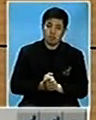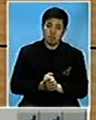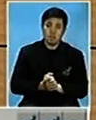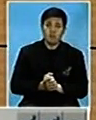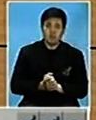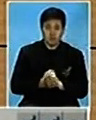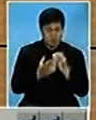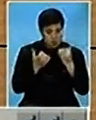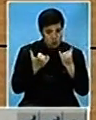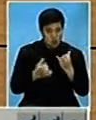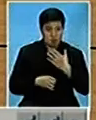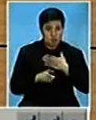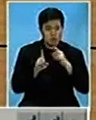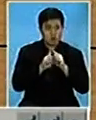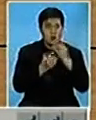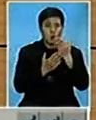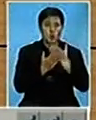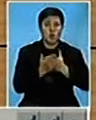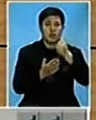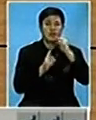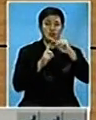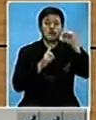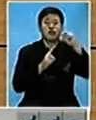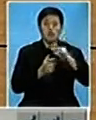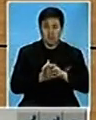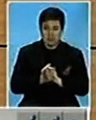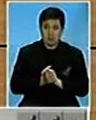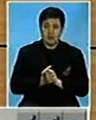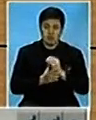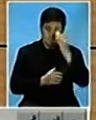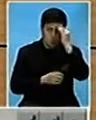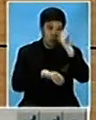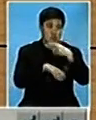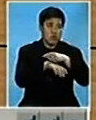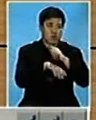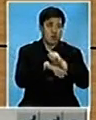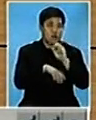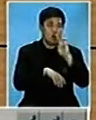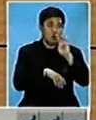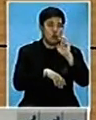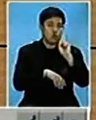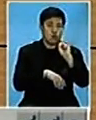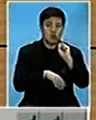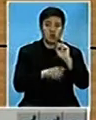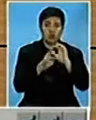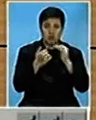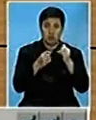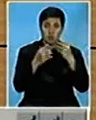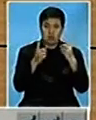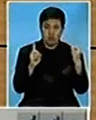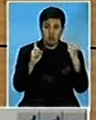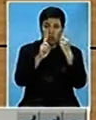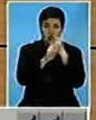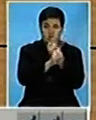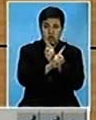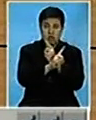พณเวลานี้ผมเหมือนกับถูกหวยรางวัลที่1เพราะว่าท่านประธานวิสุทธ์กำลังจะมาเปลี่ยนเป็นท่านประธานแทนท่านประธานแต่